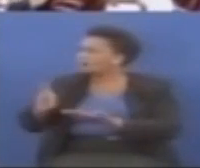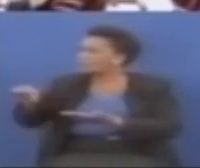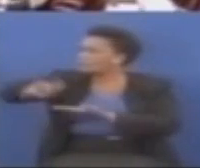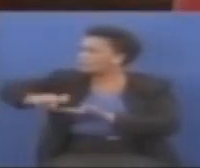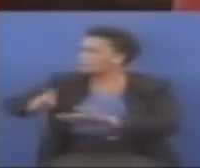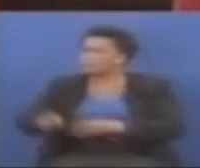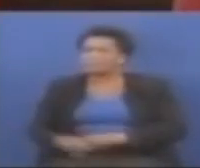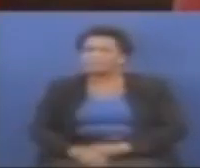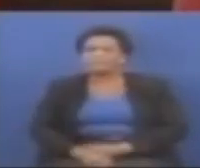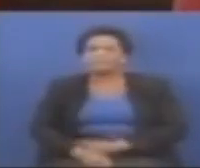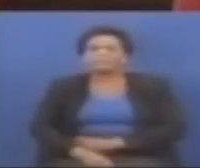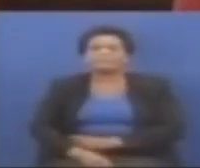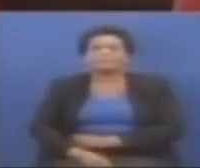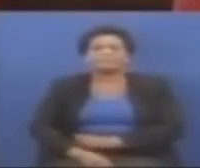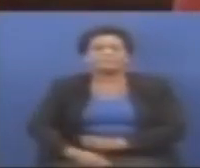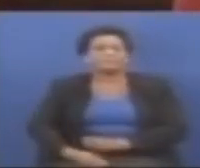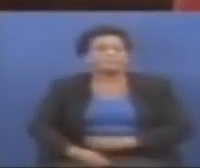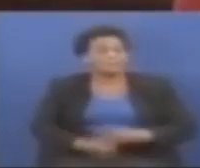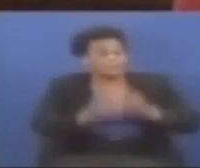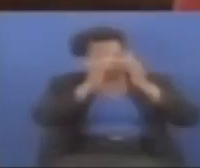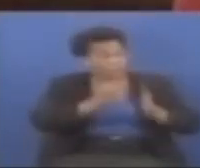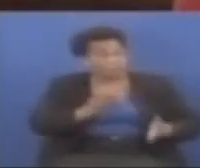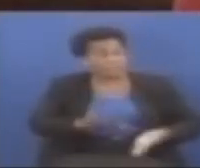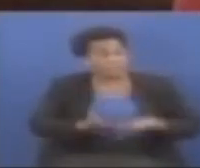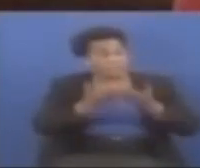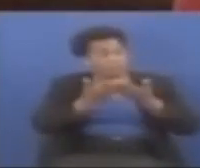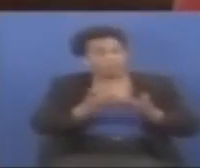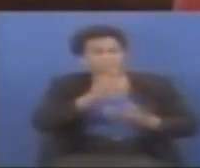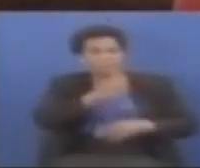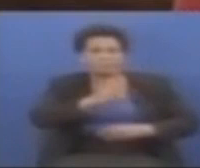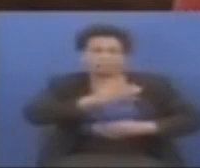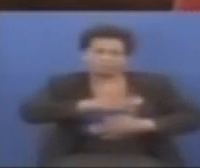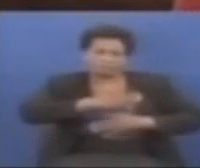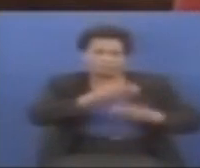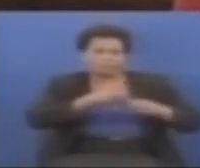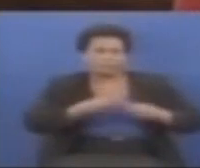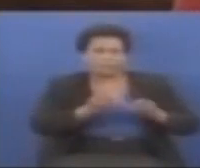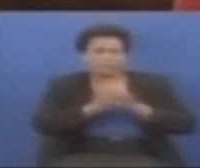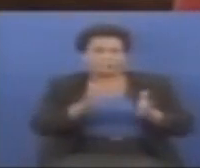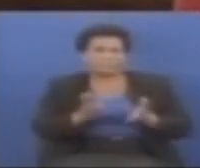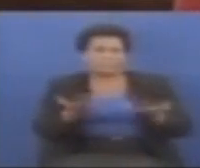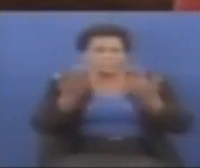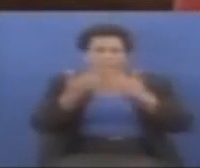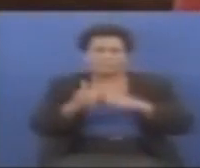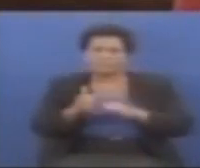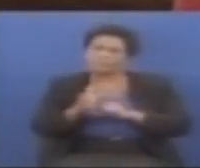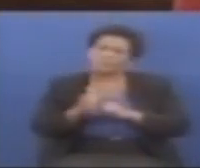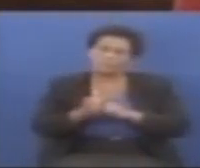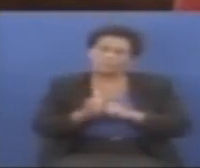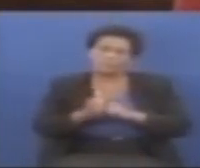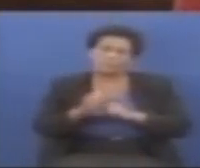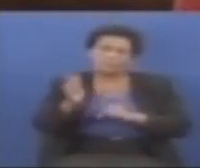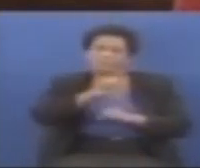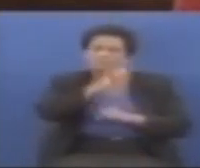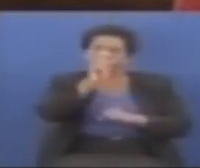Ndani ya Nchi, na Naibu Waziri Hamadi Masauni anatoa majibu ya swali hili.